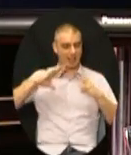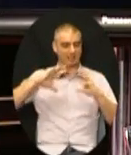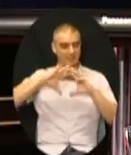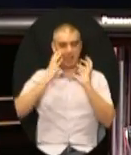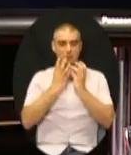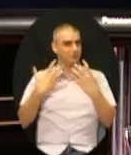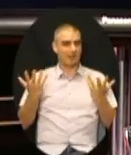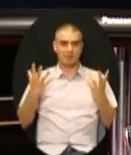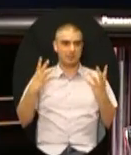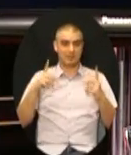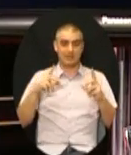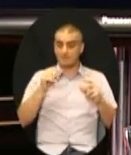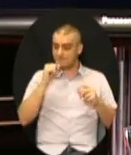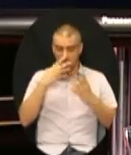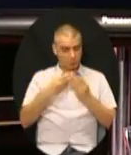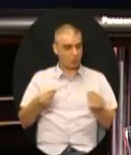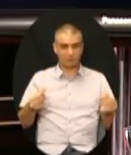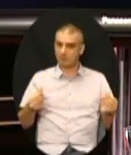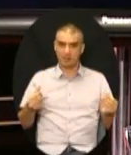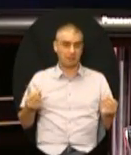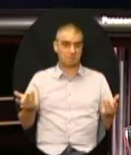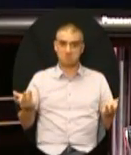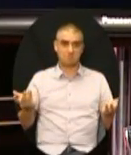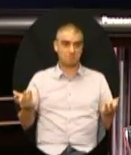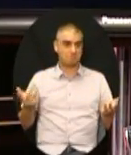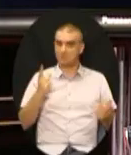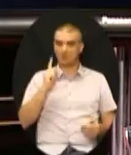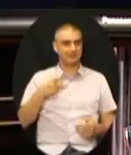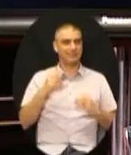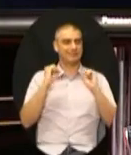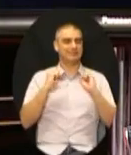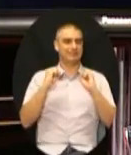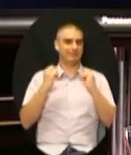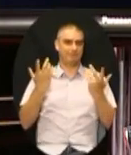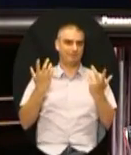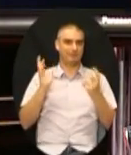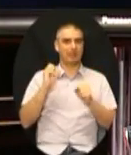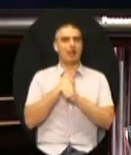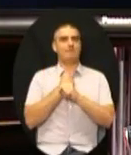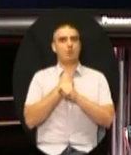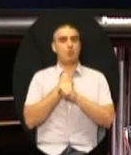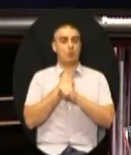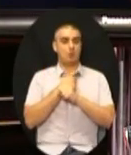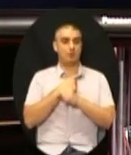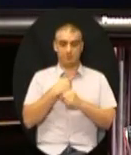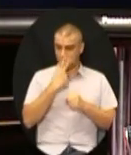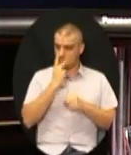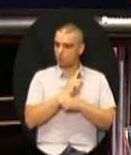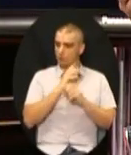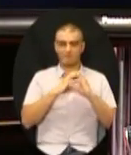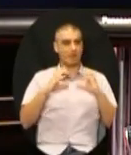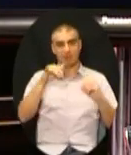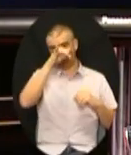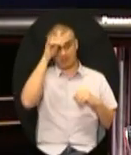אטמוספרי, קיום של מים נוזליים לא אמור להיות יציב. וזה שאנחנו רואים לאורך עונה שלמה,